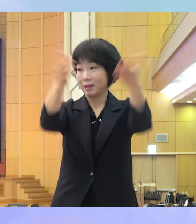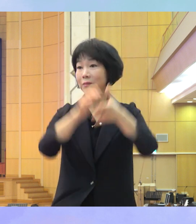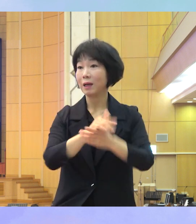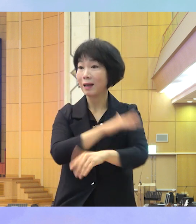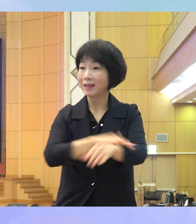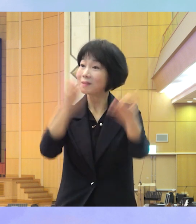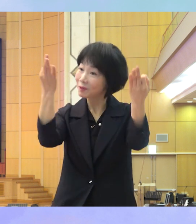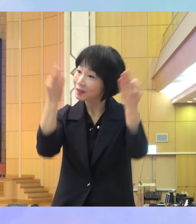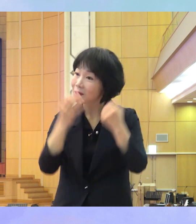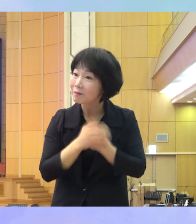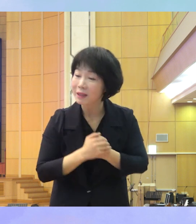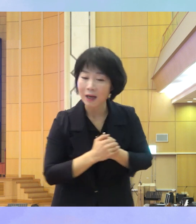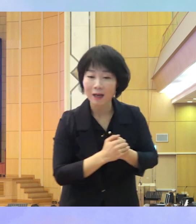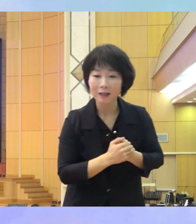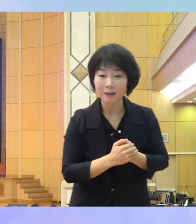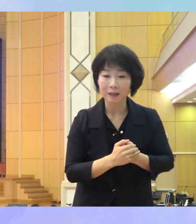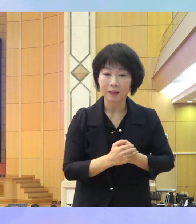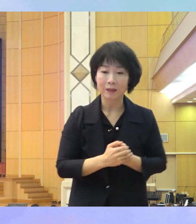957페이지